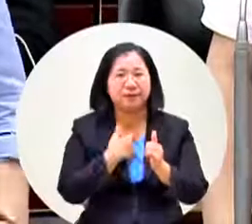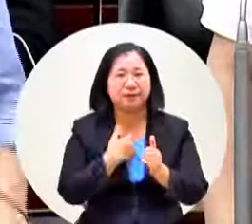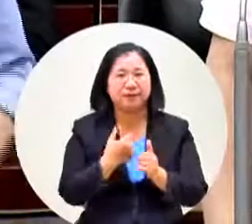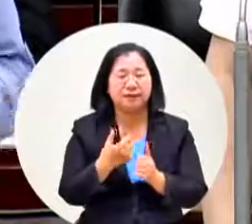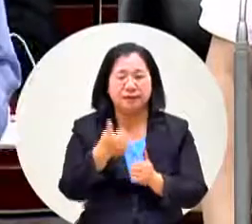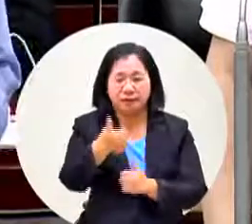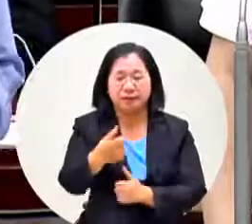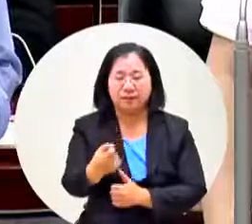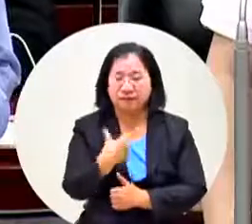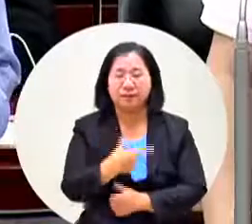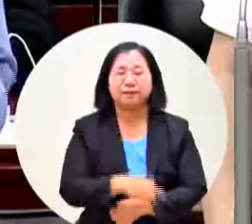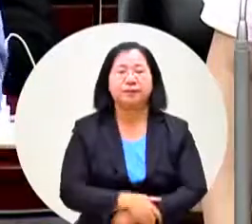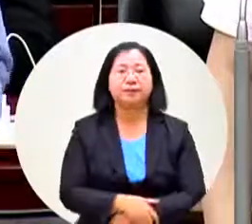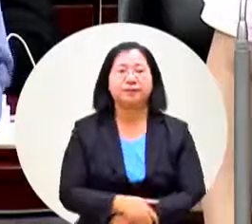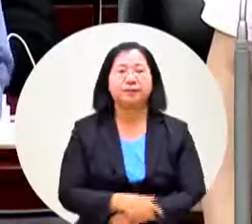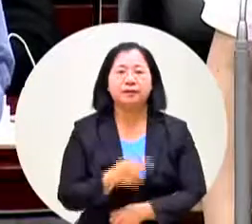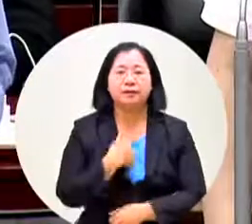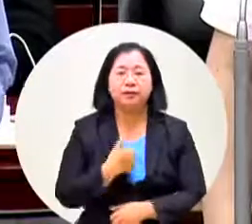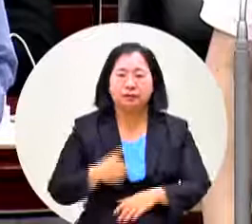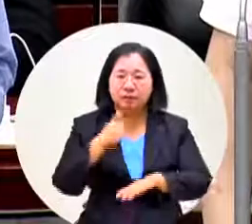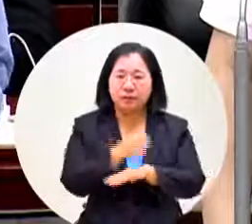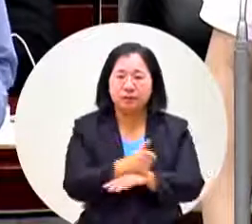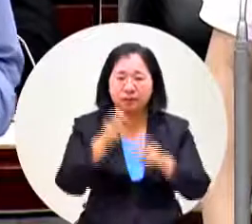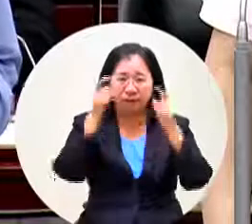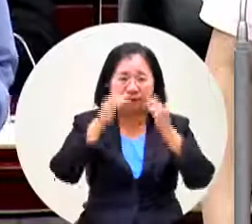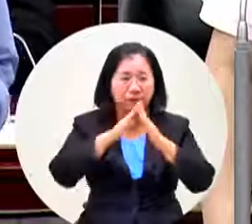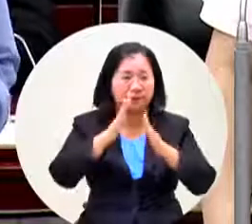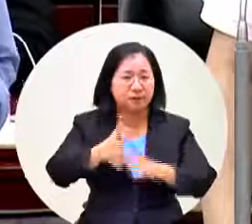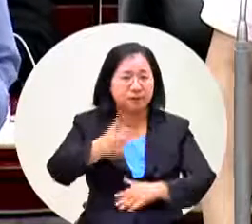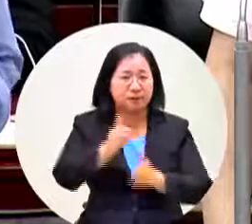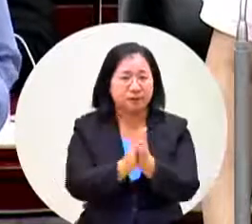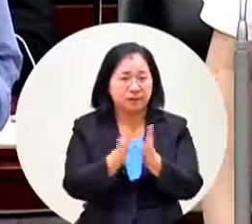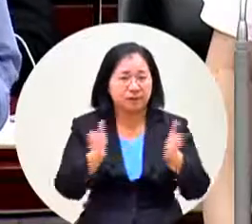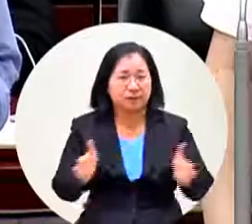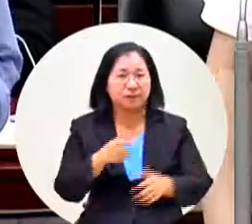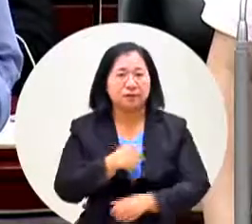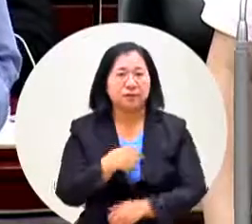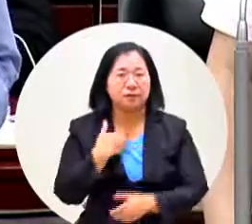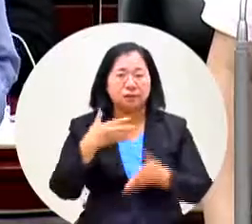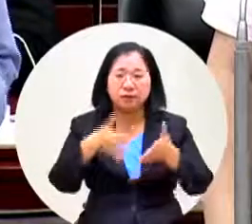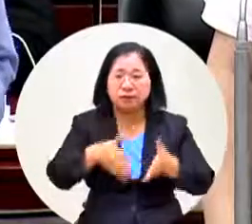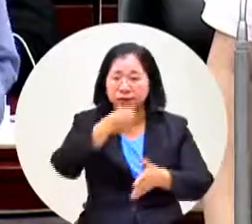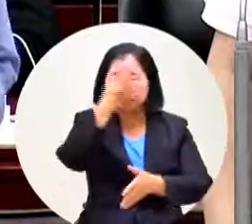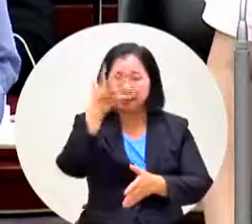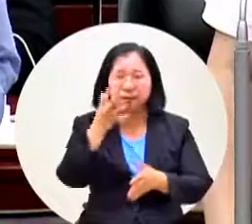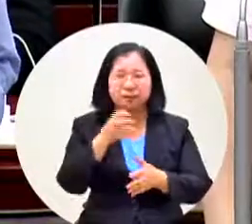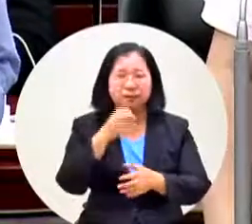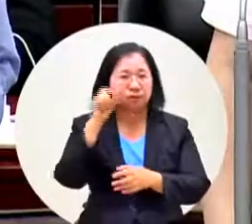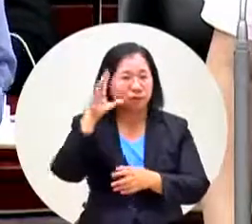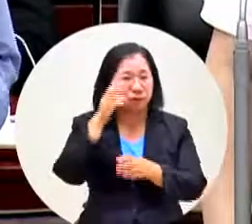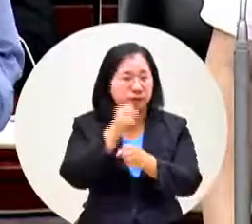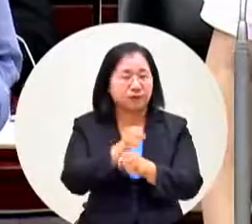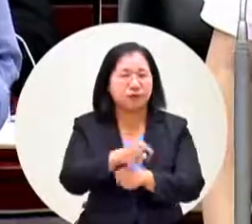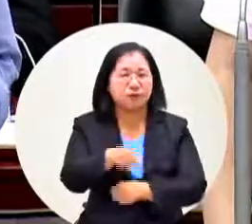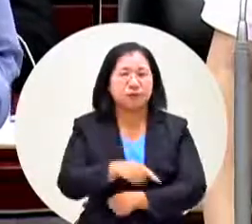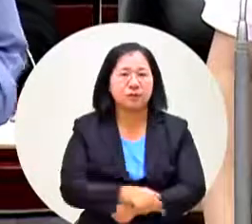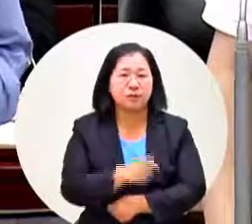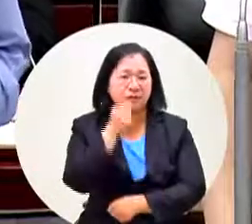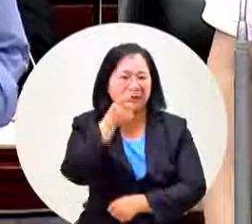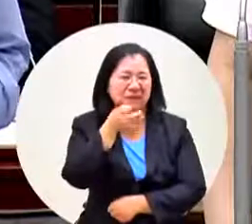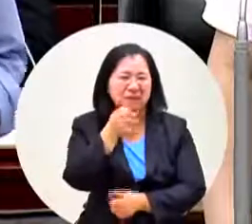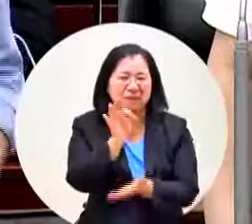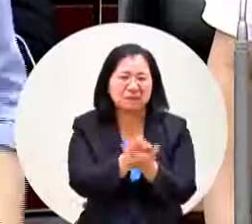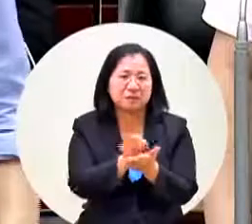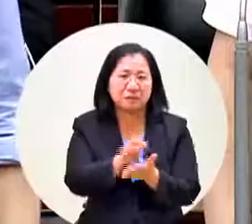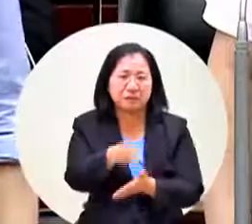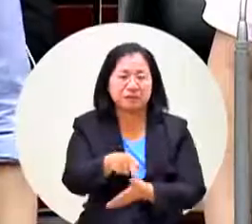好。所以，为什么我当高雄市长以来，我对青年人的创业？还有低薪的困境，还有